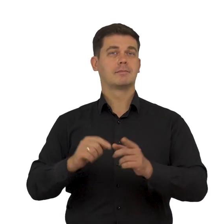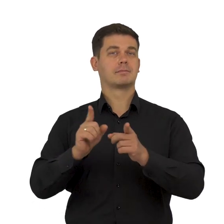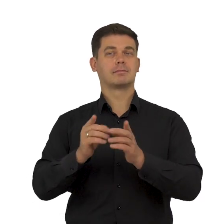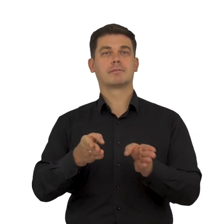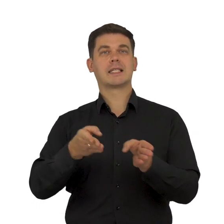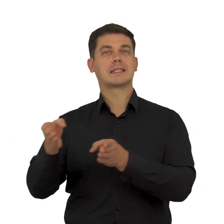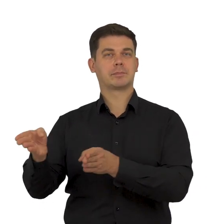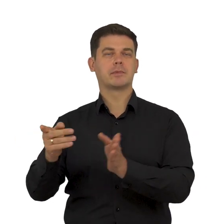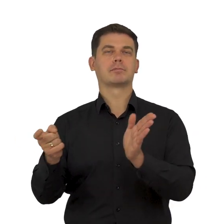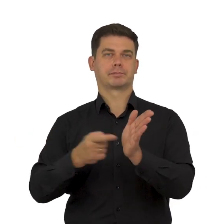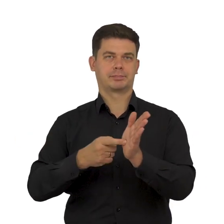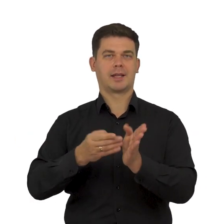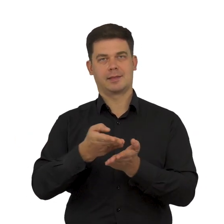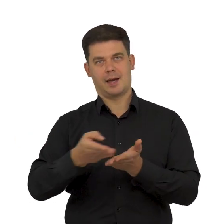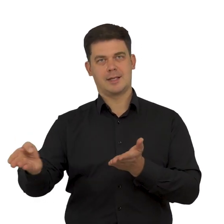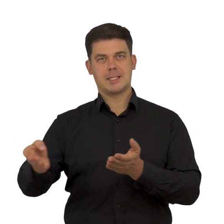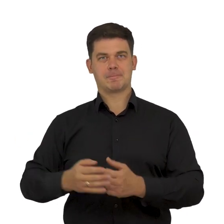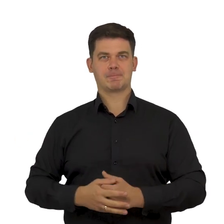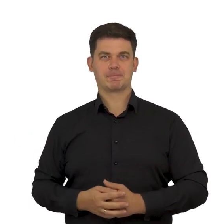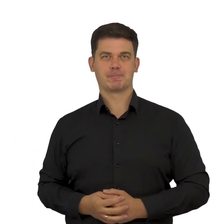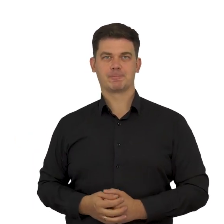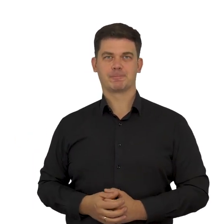i dotykamy dalej.